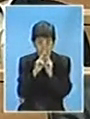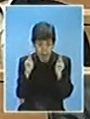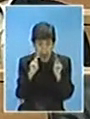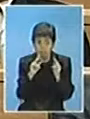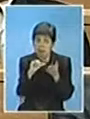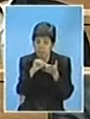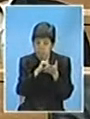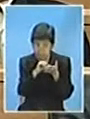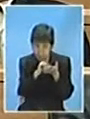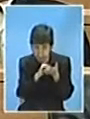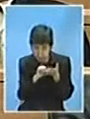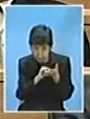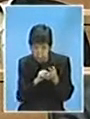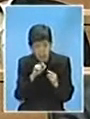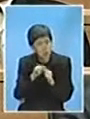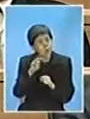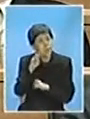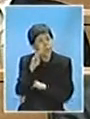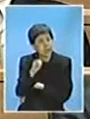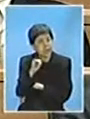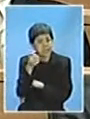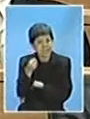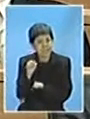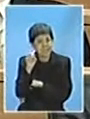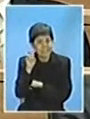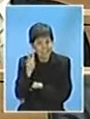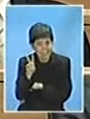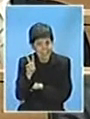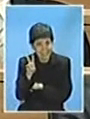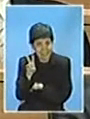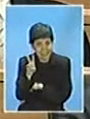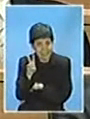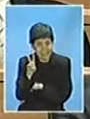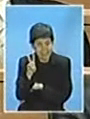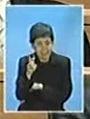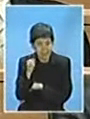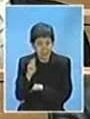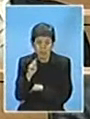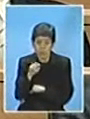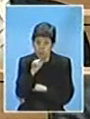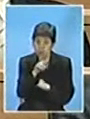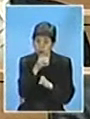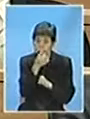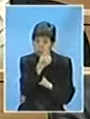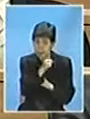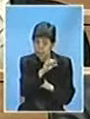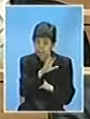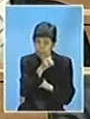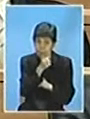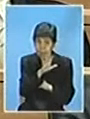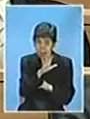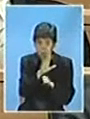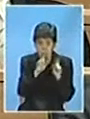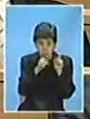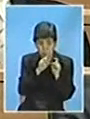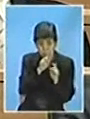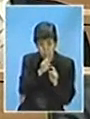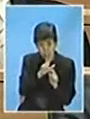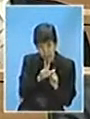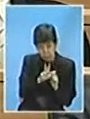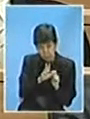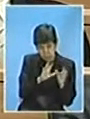ก้มาตรา17เนี่ยนะครับโดยเอามาตรา15วงเล็บ2 3 4มารวม